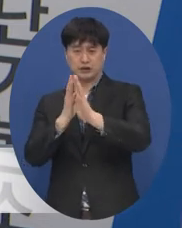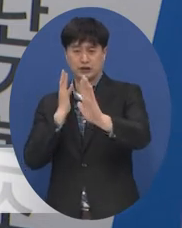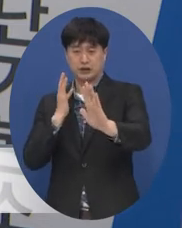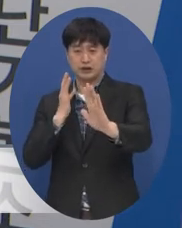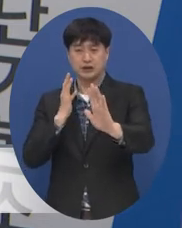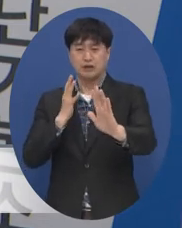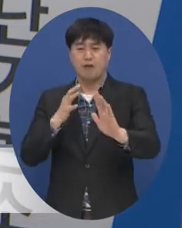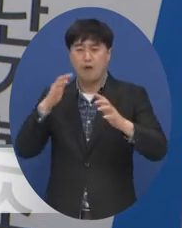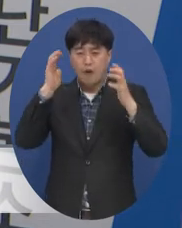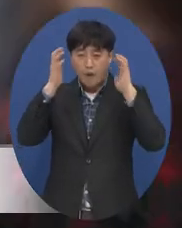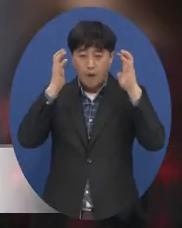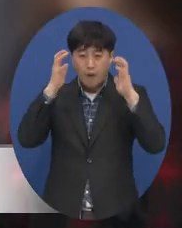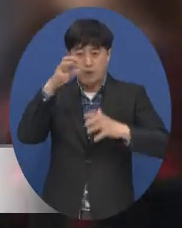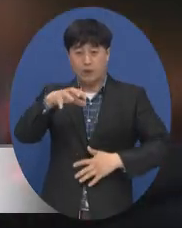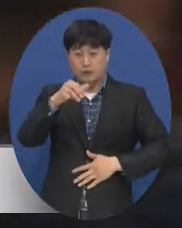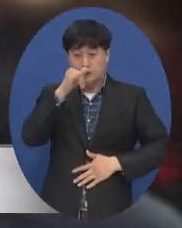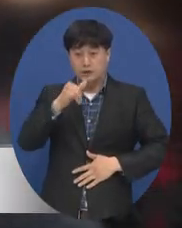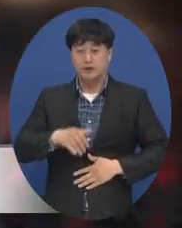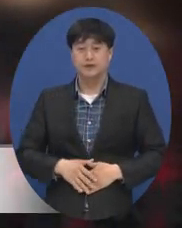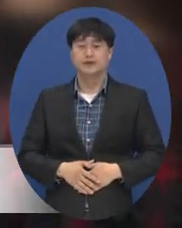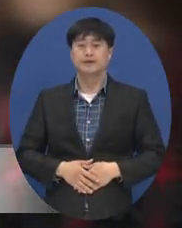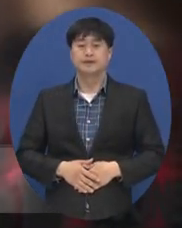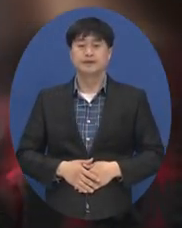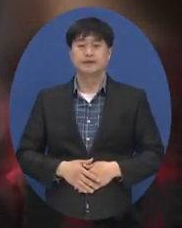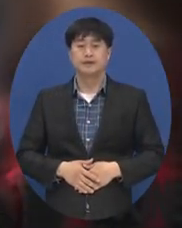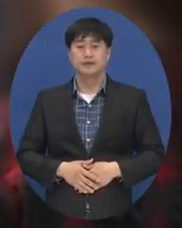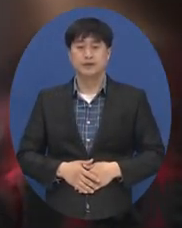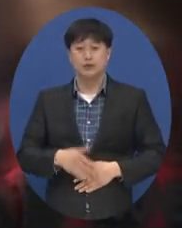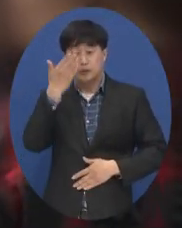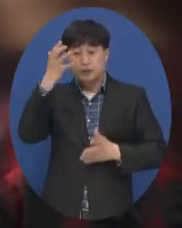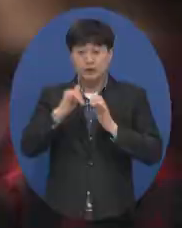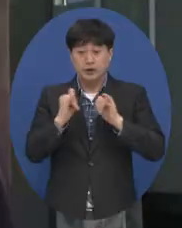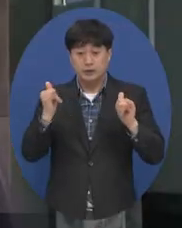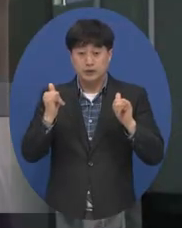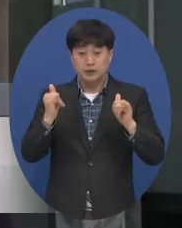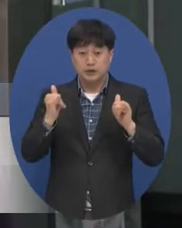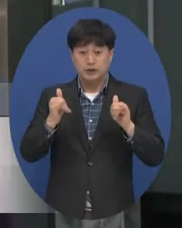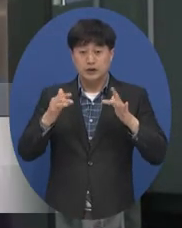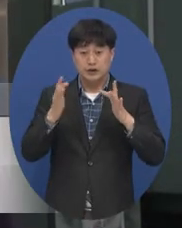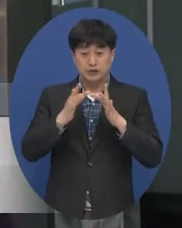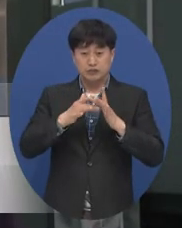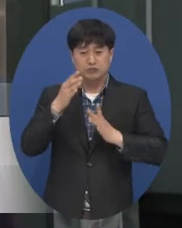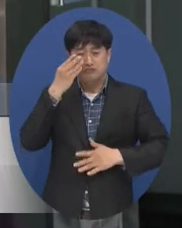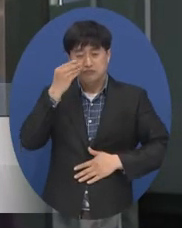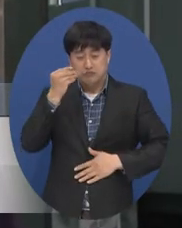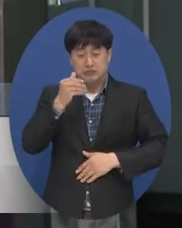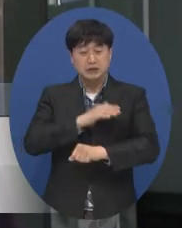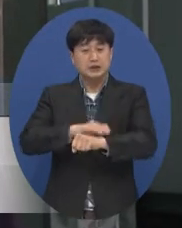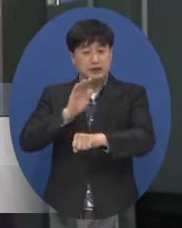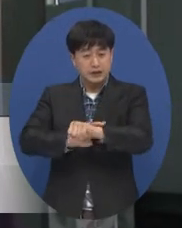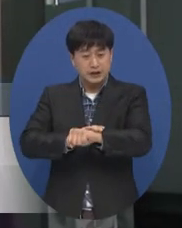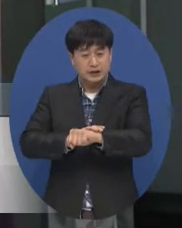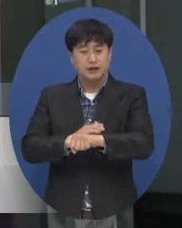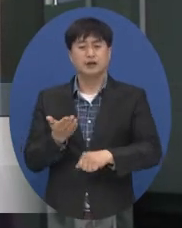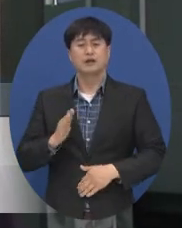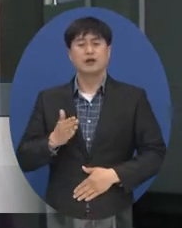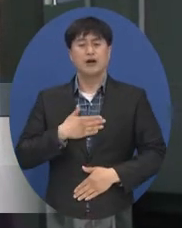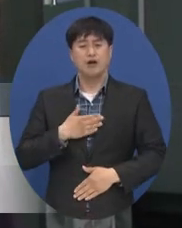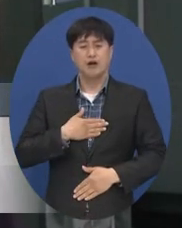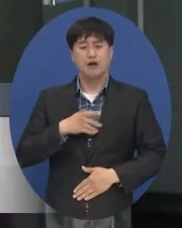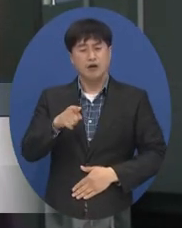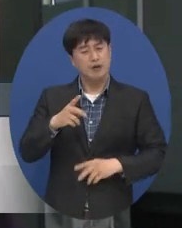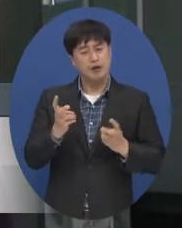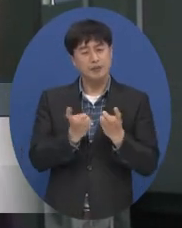긴 줄이 늘어서 북새통을 이룬 동네도 있습니다. 젊은 사람들은 인터넷이나 뭐 이런 거 저기 익숙해서